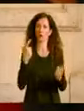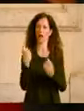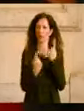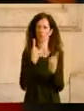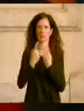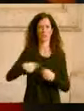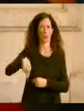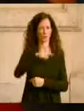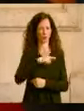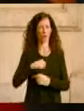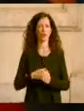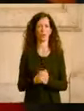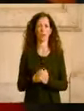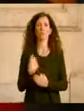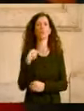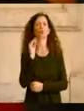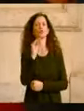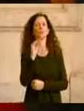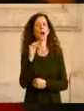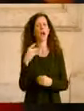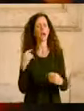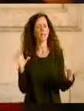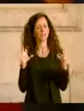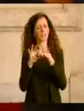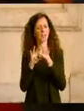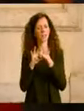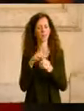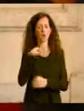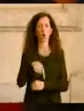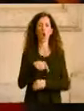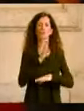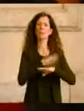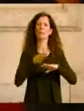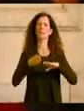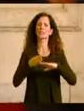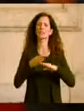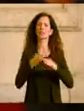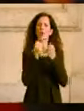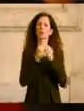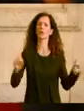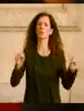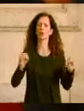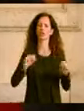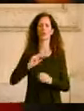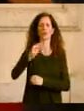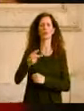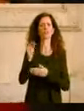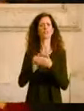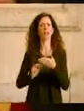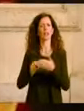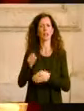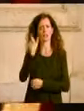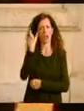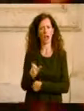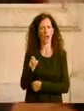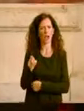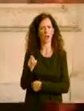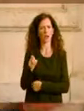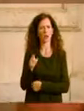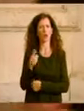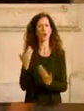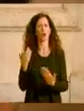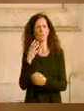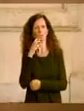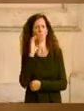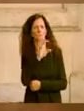farle comunque è questa, oggi il Partito Democratico nel suo vice segretario ad ombra delle pesanti minacce